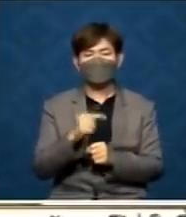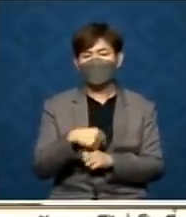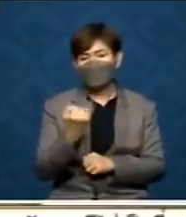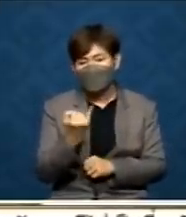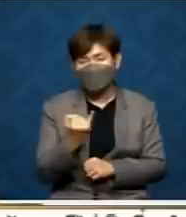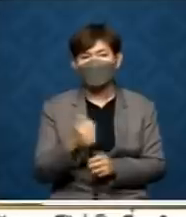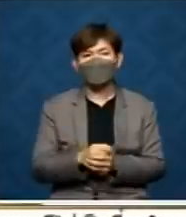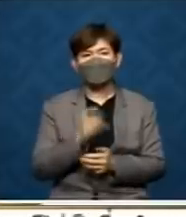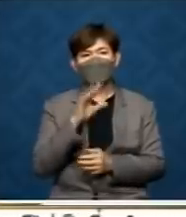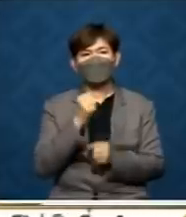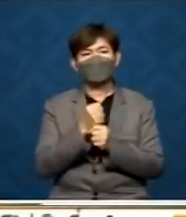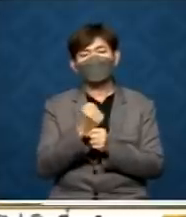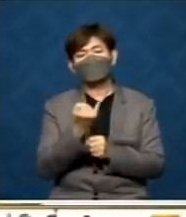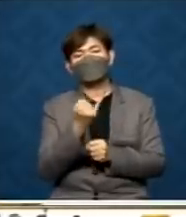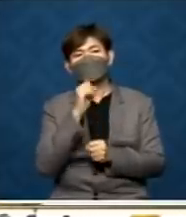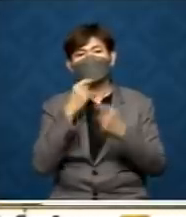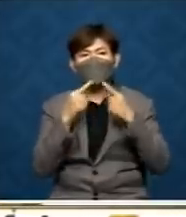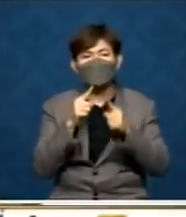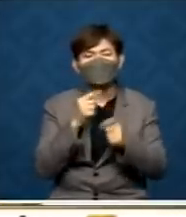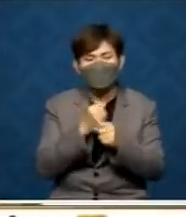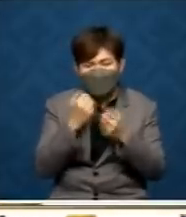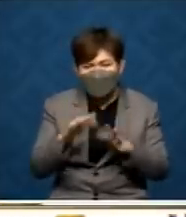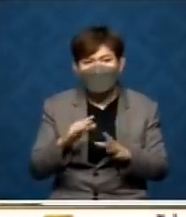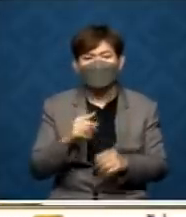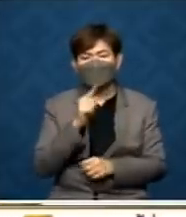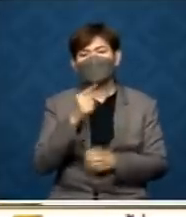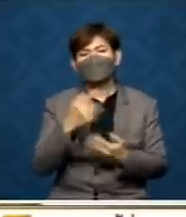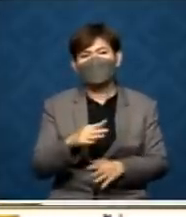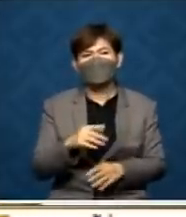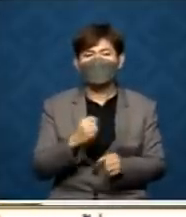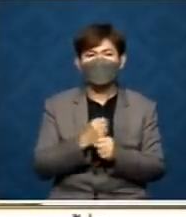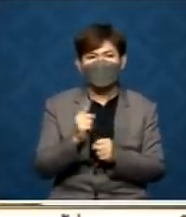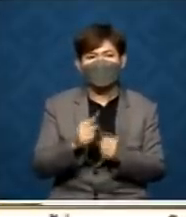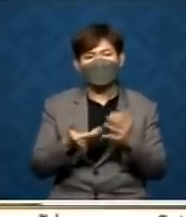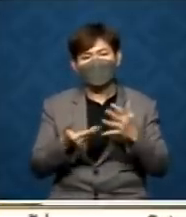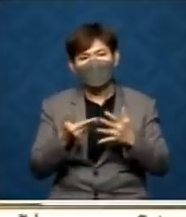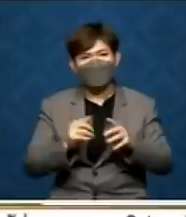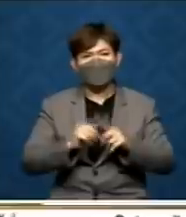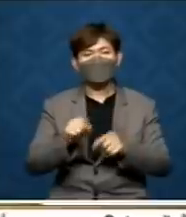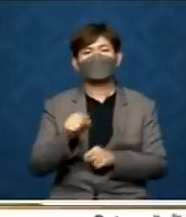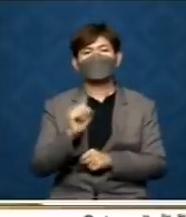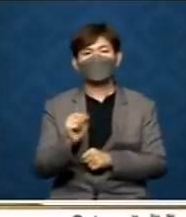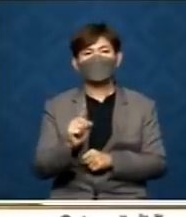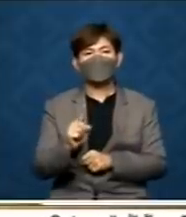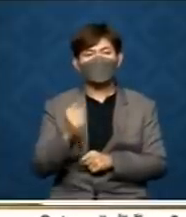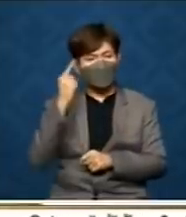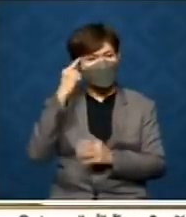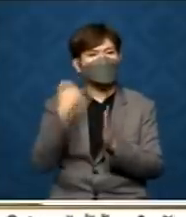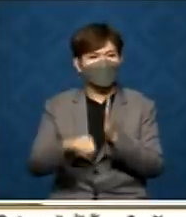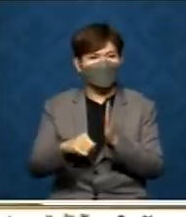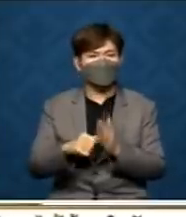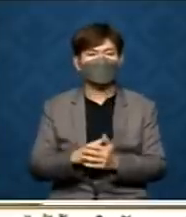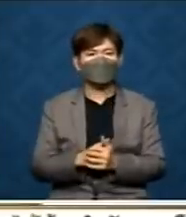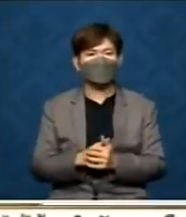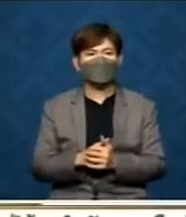ดีนี่จะไม่มีผลงานท่านก็ตอบธรรมแล้วนั้นสังการแล้วนั้นอยู่ในขั้นตอนนี้นี่แสดงว่าท่านกำลังคิดผิด